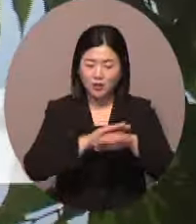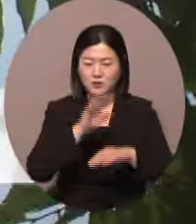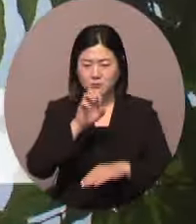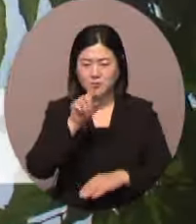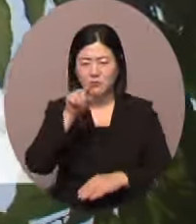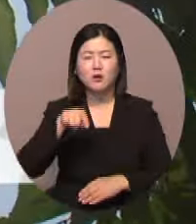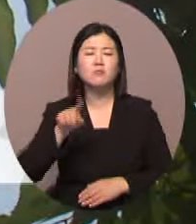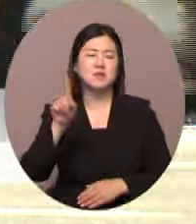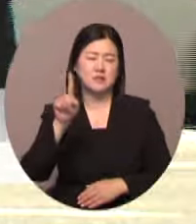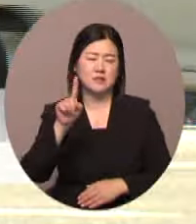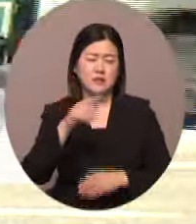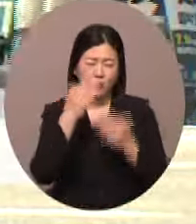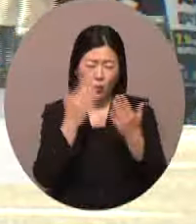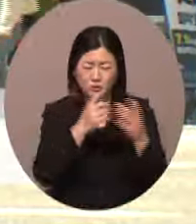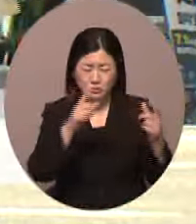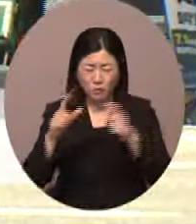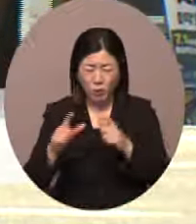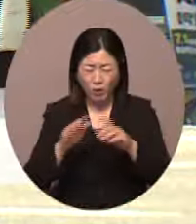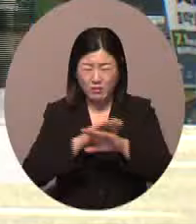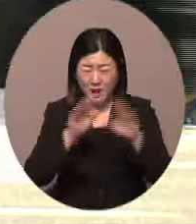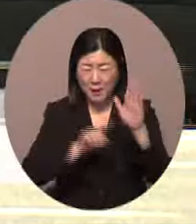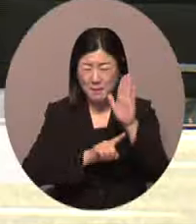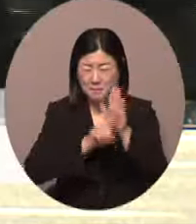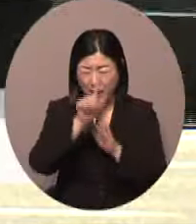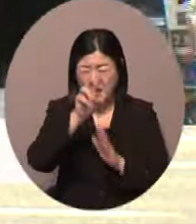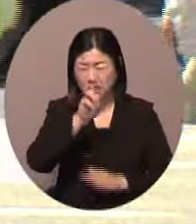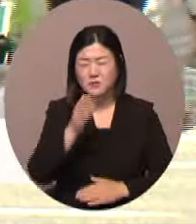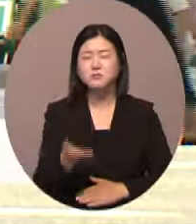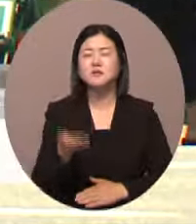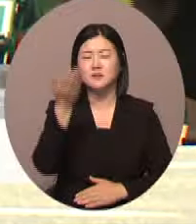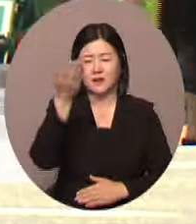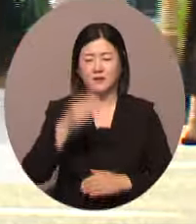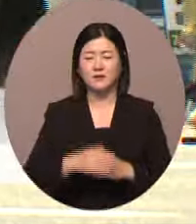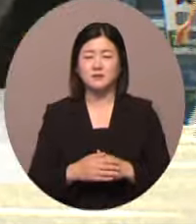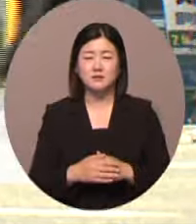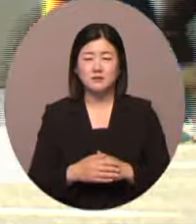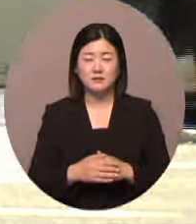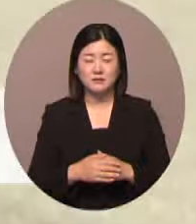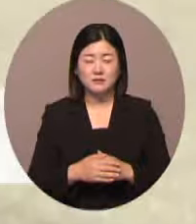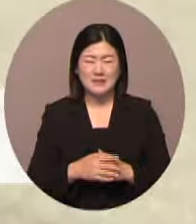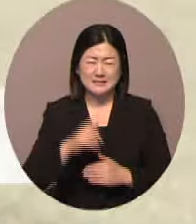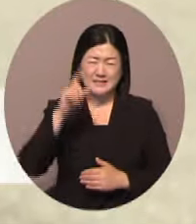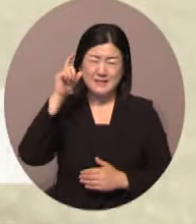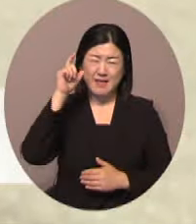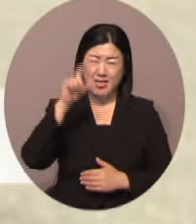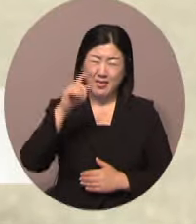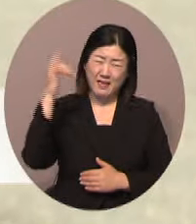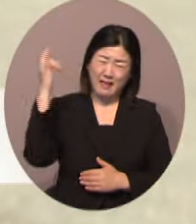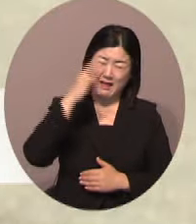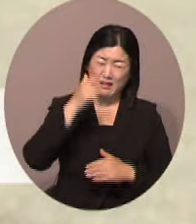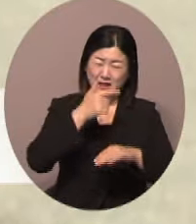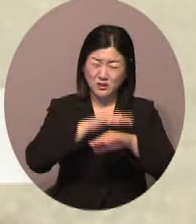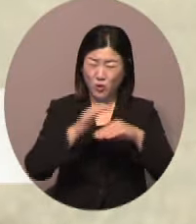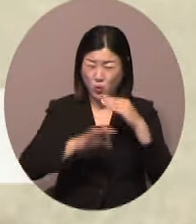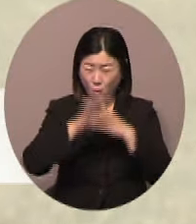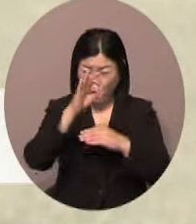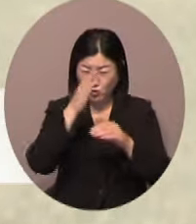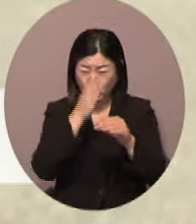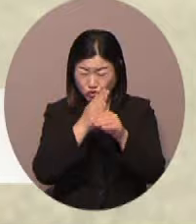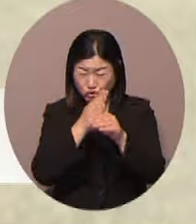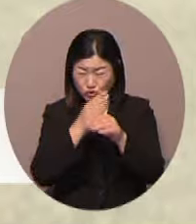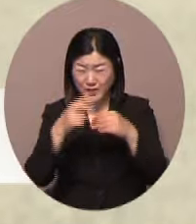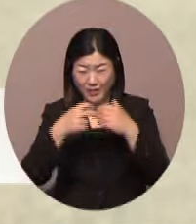3.1도 등 모든 지역의 한낮 기온이 30도를 훌쩍 넘었고 가간 햇볕 대전 동구와 중구 대덕